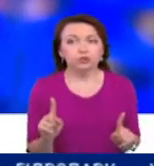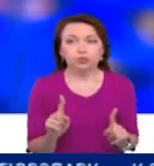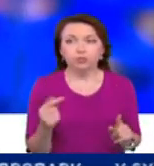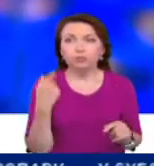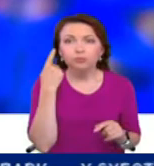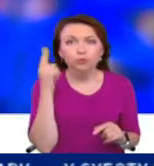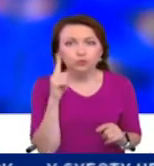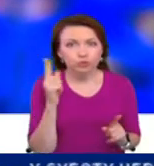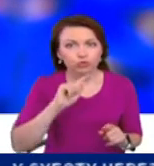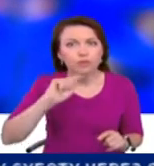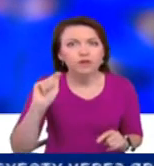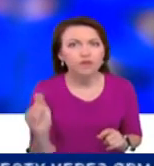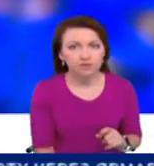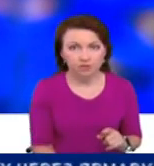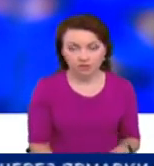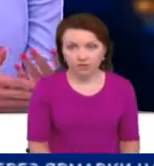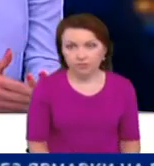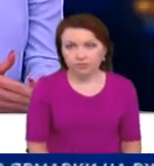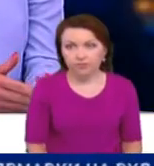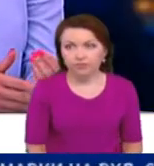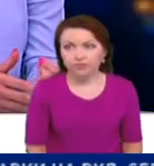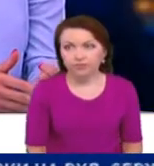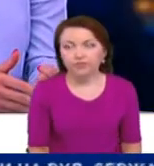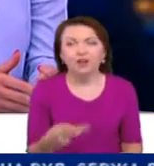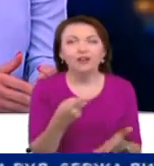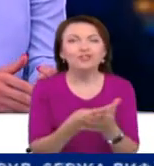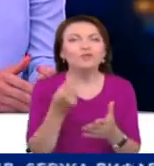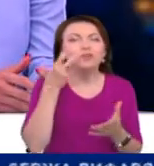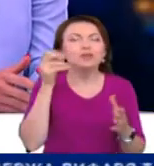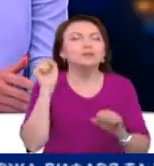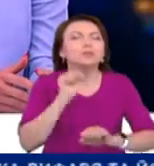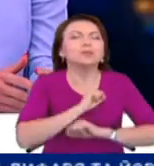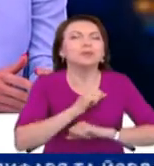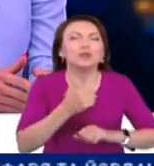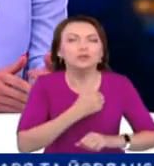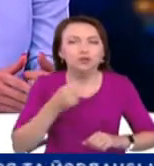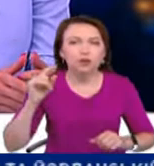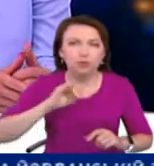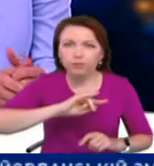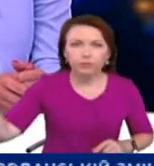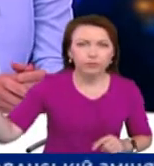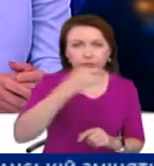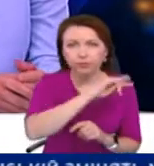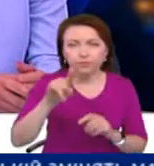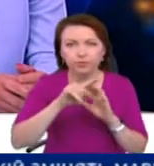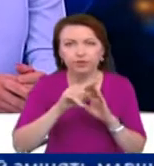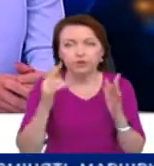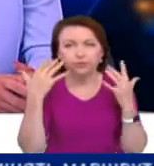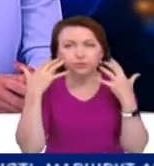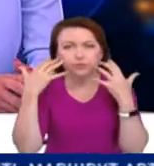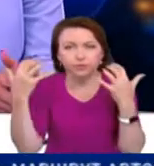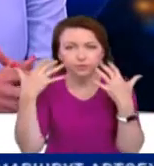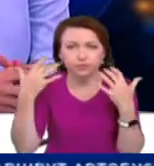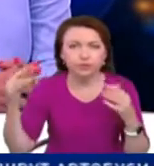думали, что мы на войне, что реально, потому что реально, ты лежишь в обед, хочешь поспать, и тут истребитель туда-сюда. Но и не ужасно, один.